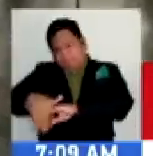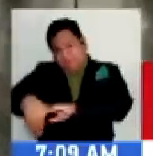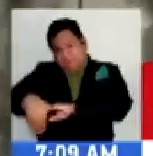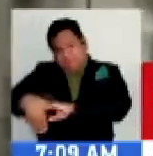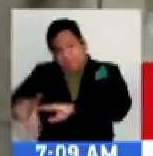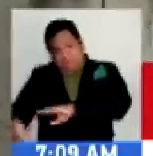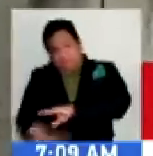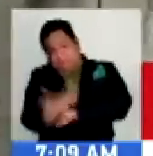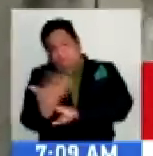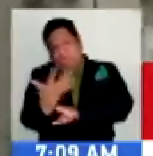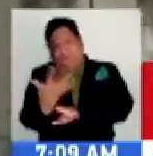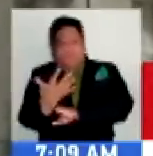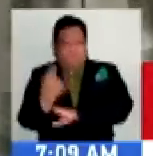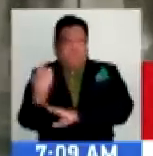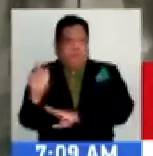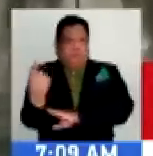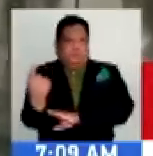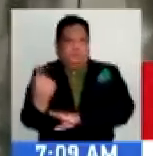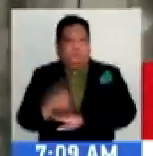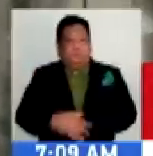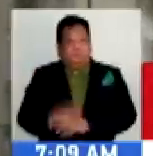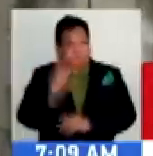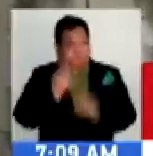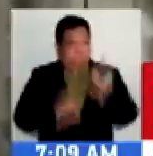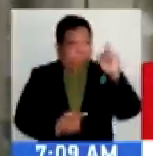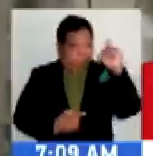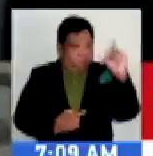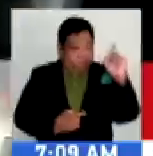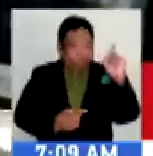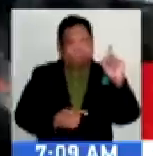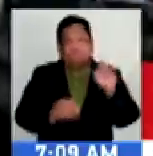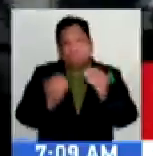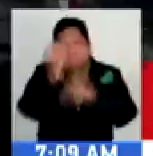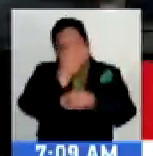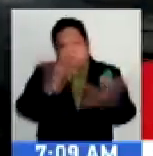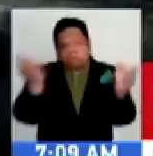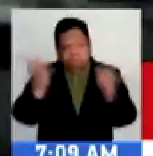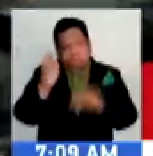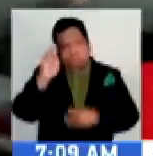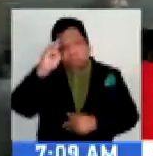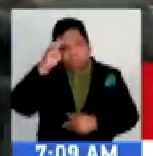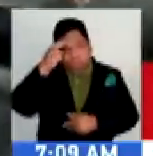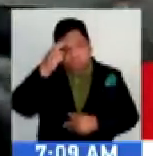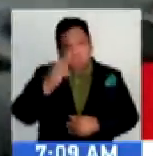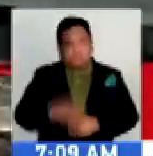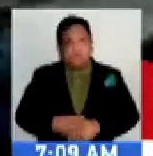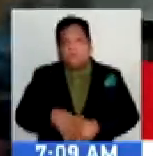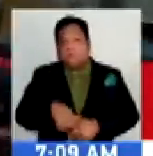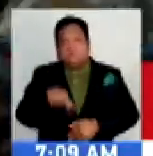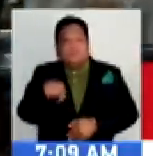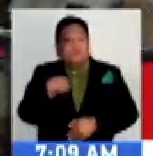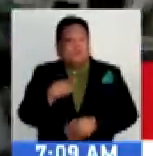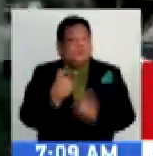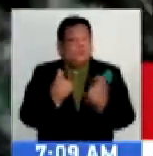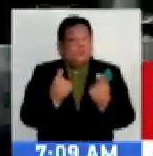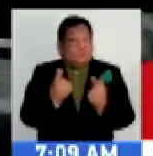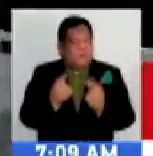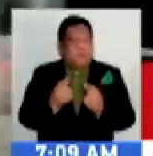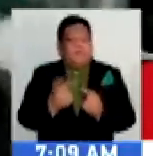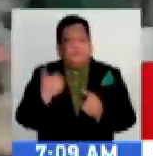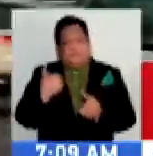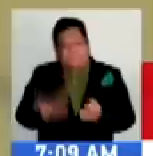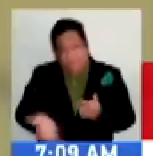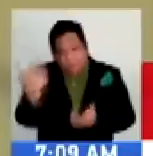mga karatula na sa mga poste para paalalahanan ng mga motorista rito. Bahagi ng mga trabahong gagawin ng excavation, pipe jacking at